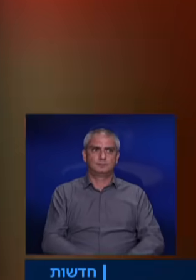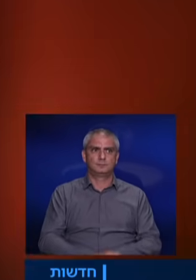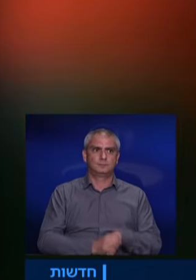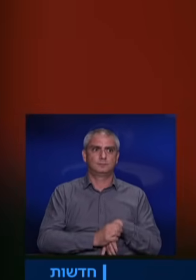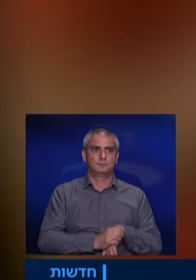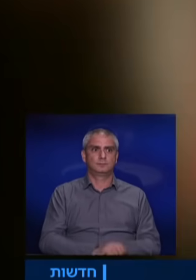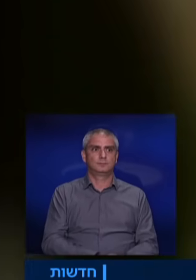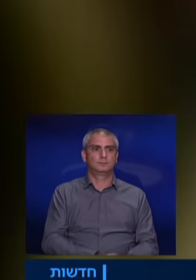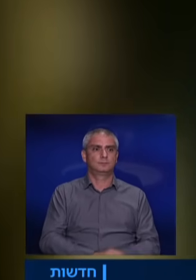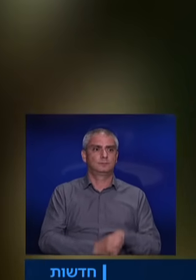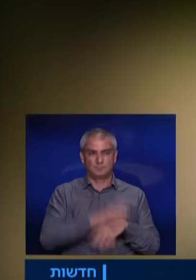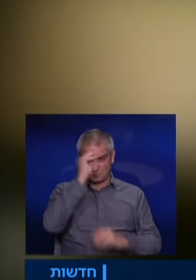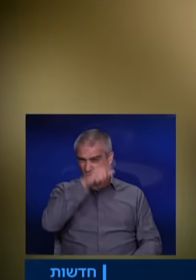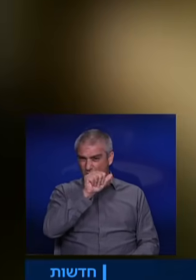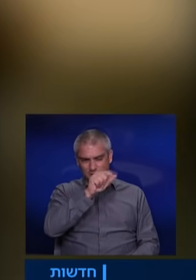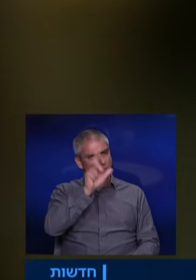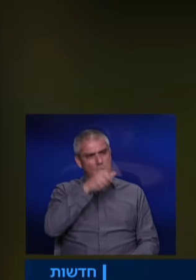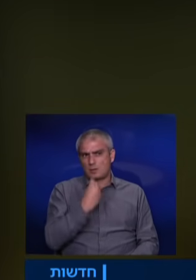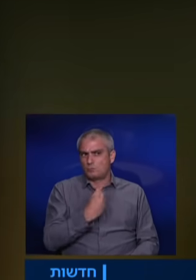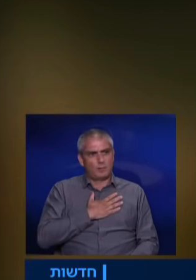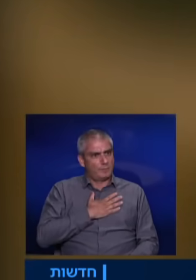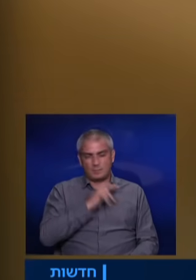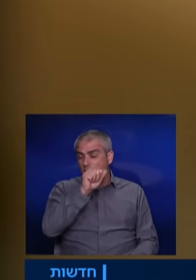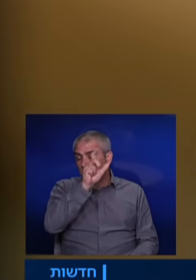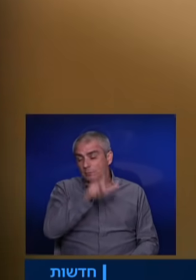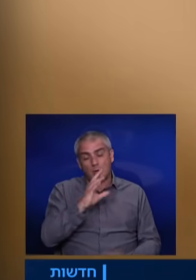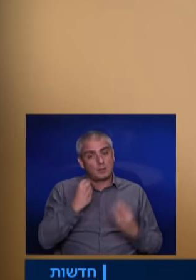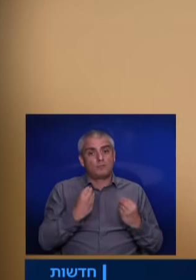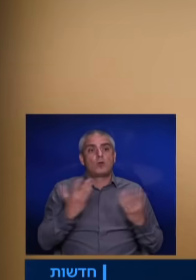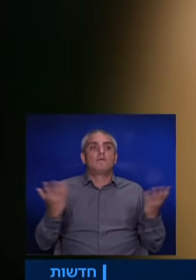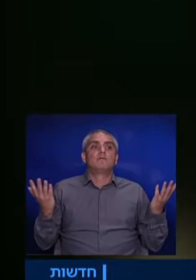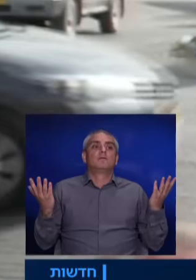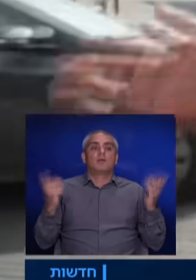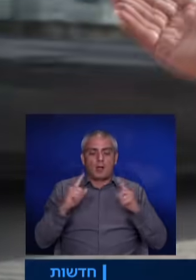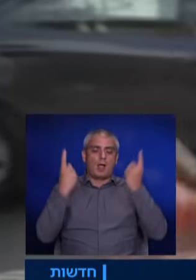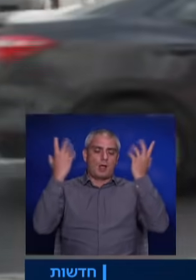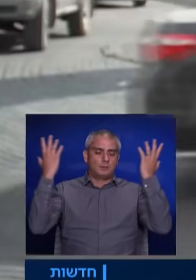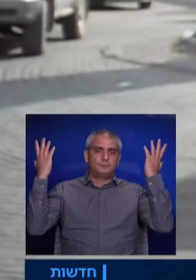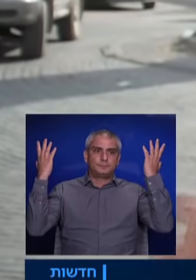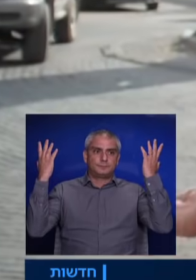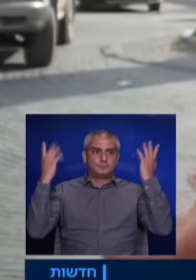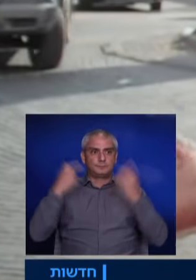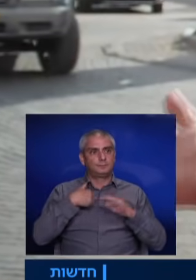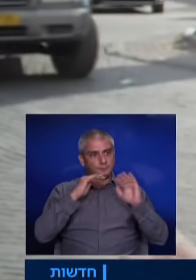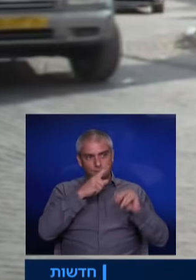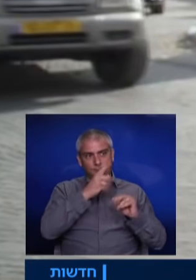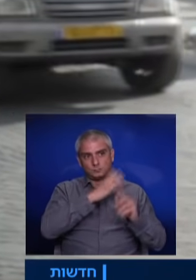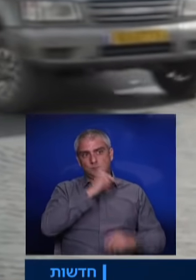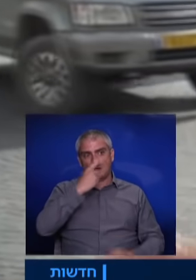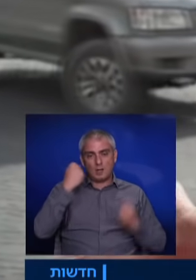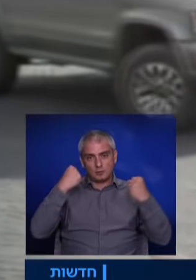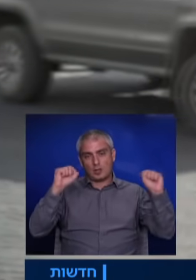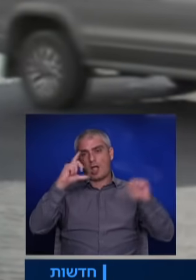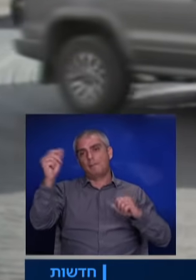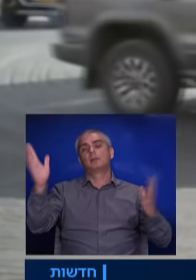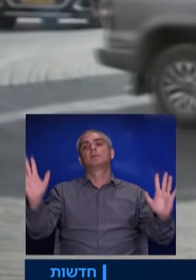אסלאם הוא בן אדם מאוד טוב, אמת, אסלאם מאוד טוב, אבל קרה מקרה. ומאוחל לאסלאם שילך